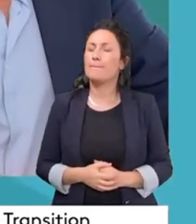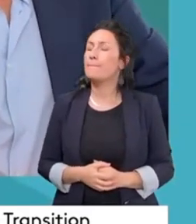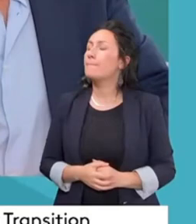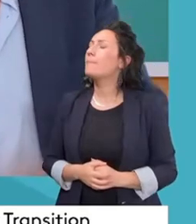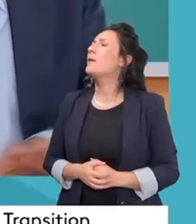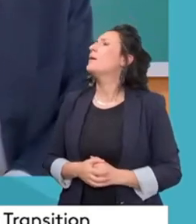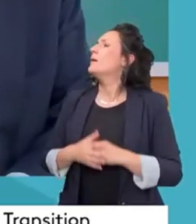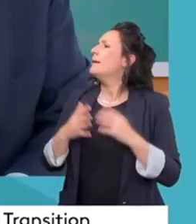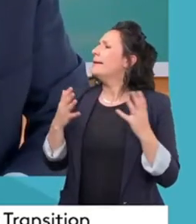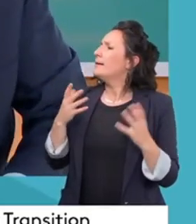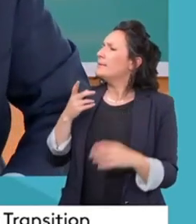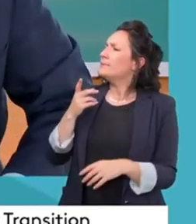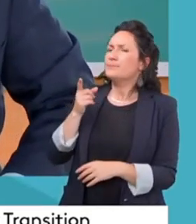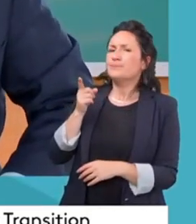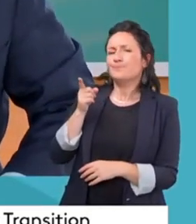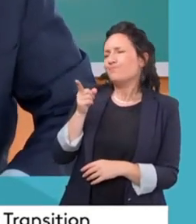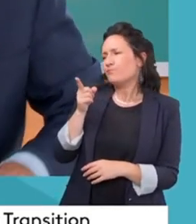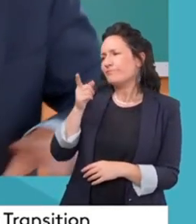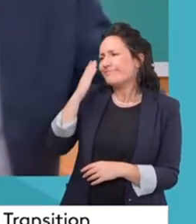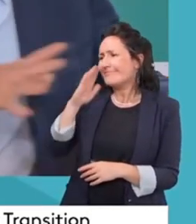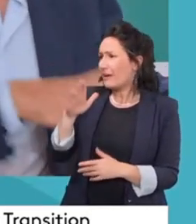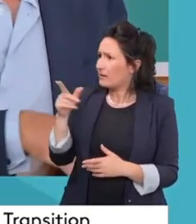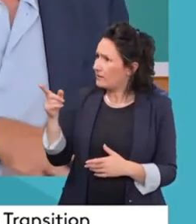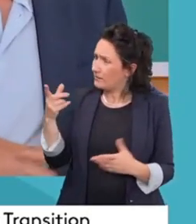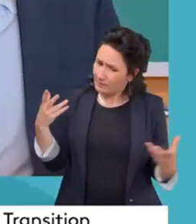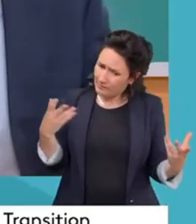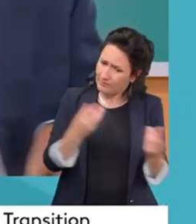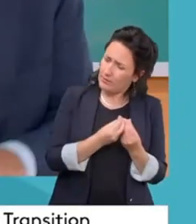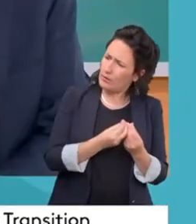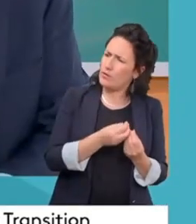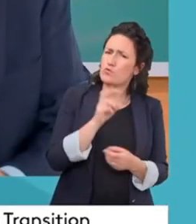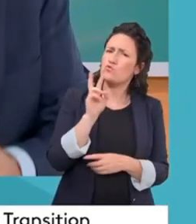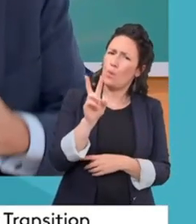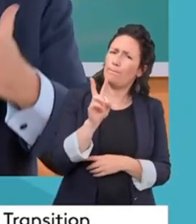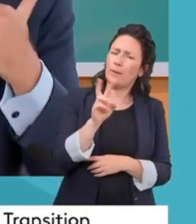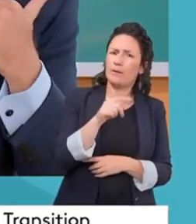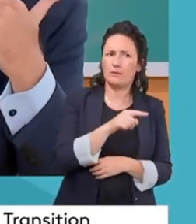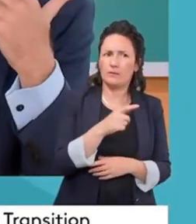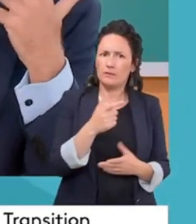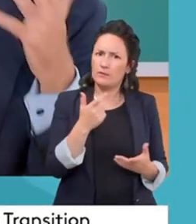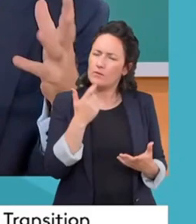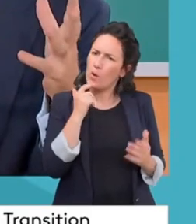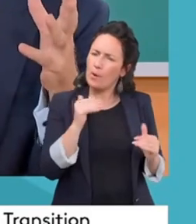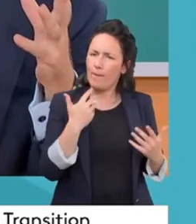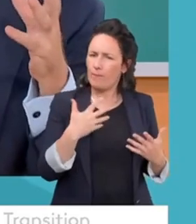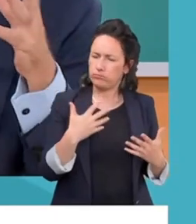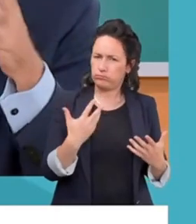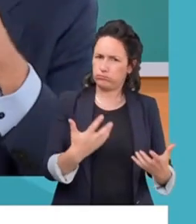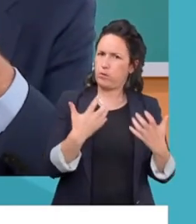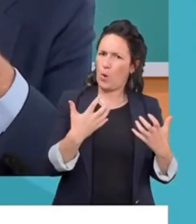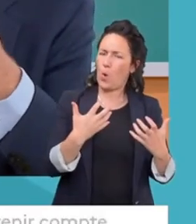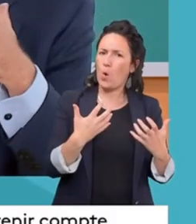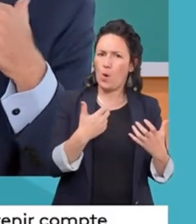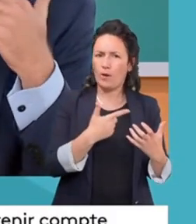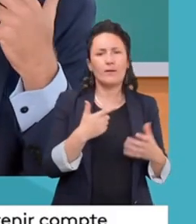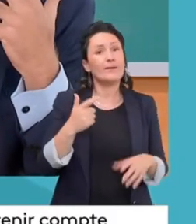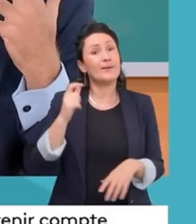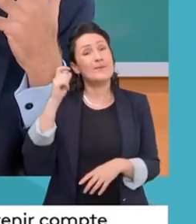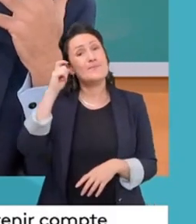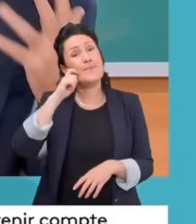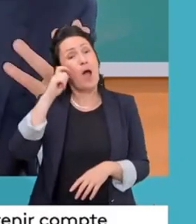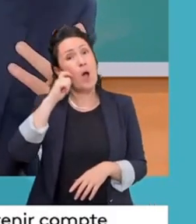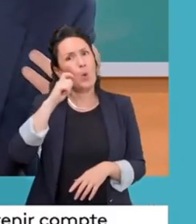la forme. Vous savez bien que de signer avec des gens de la NUP, pas les insoumis, on le rappelle, c'est un signal politique qui est très fort. Il paraît qu'Emmanuel Macron ne l'a